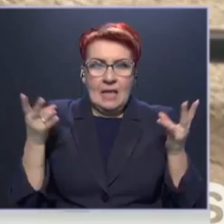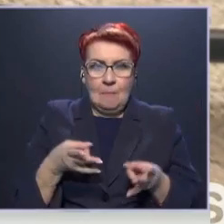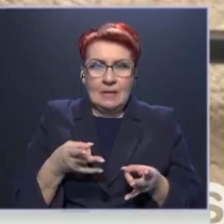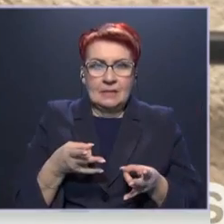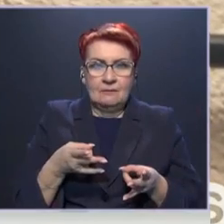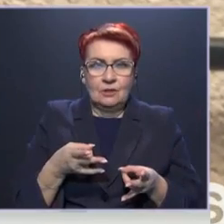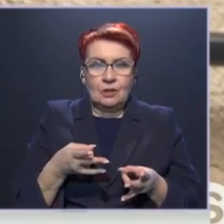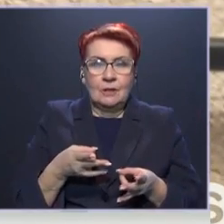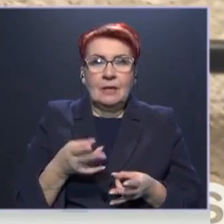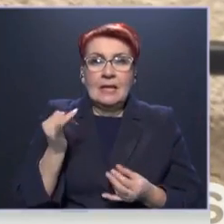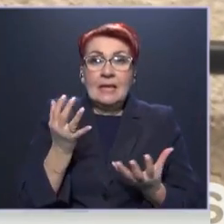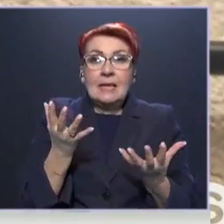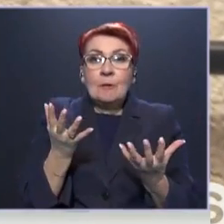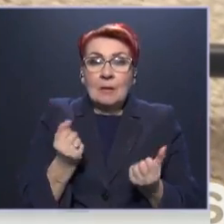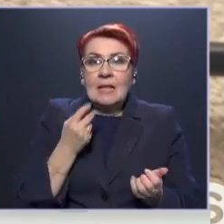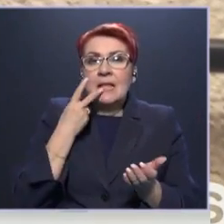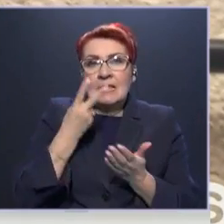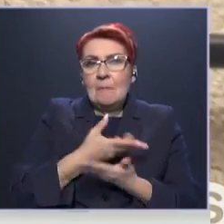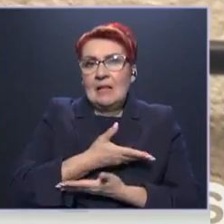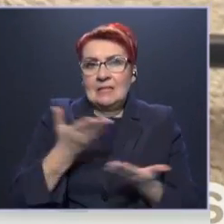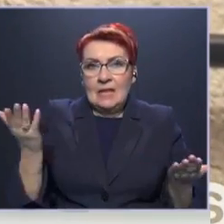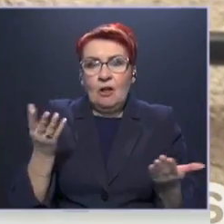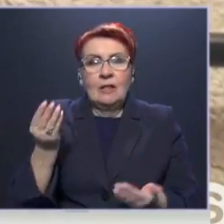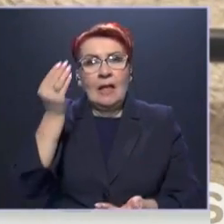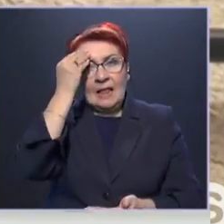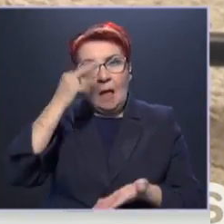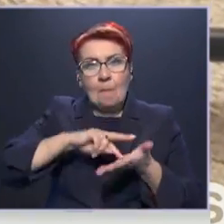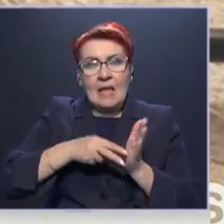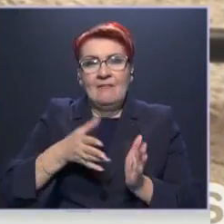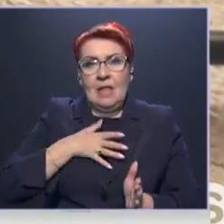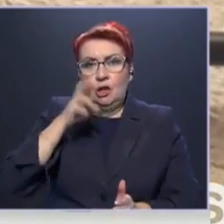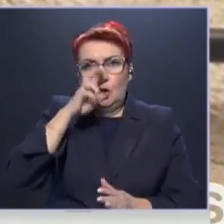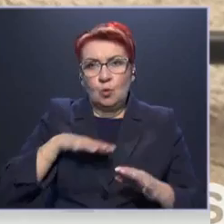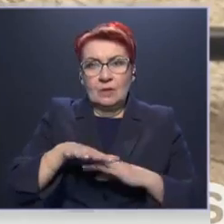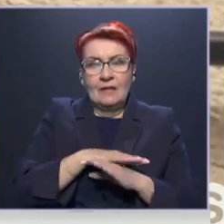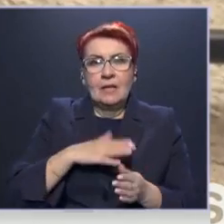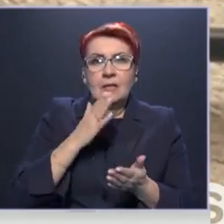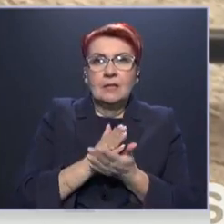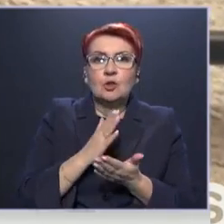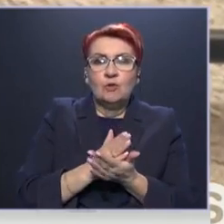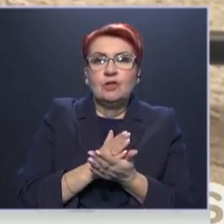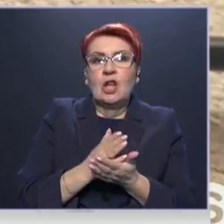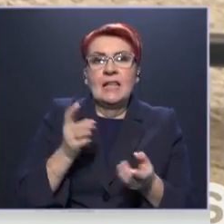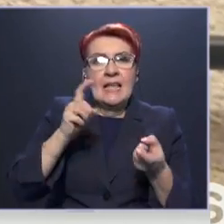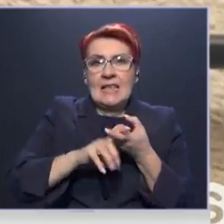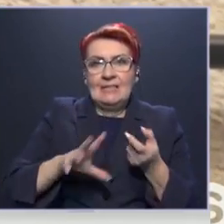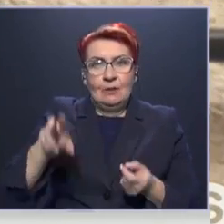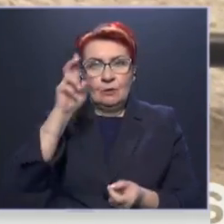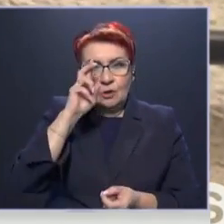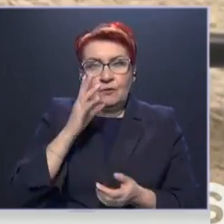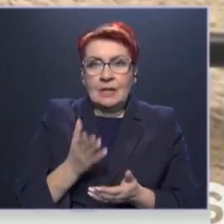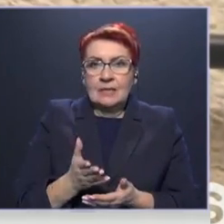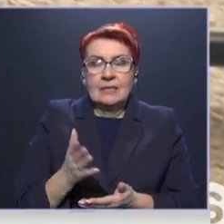она и принятие демонстрирует намерение нашего государства существовать суверенно, не